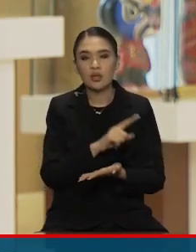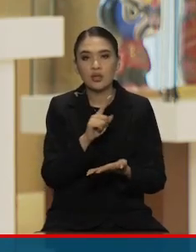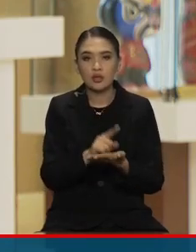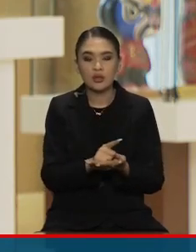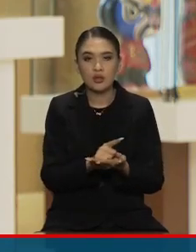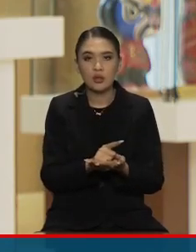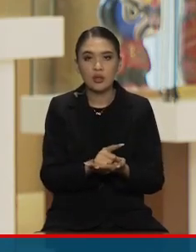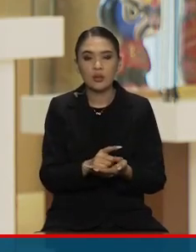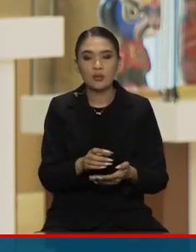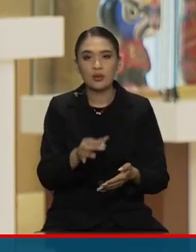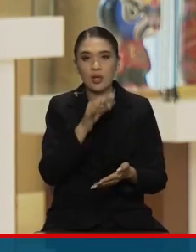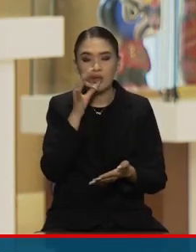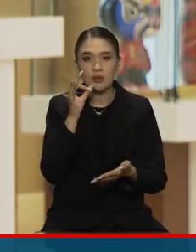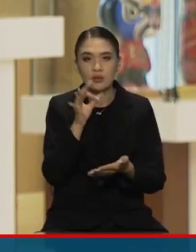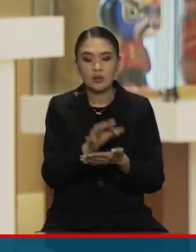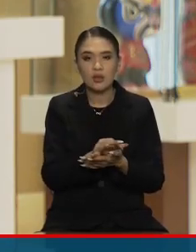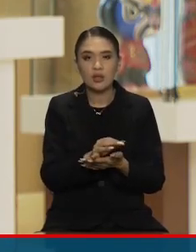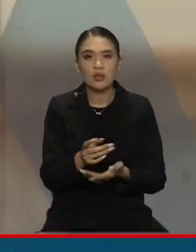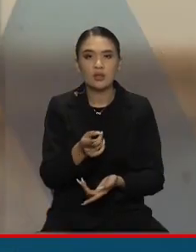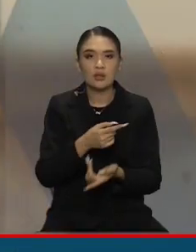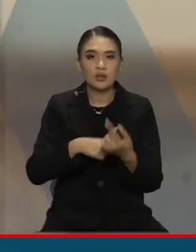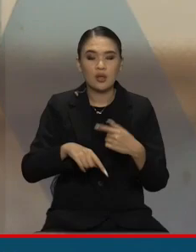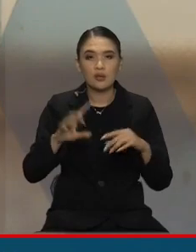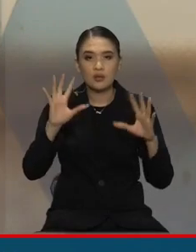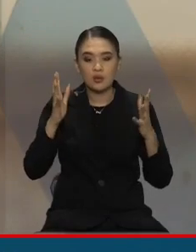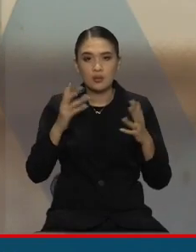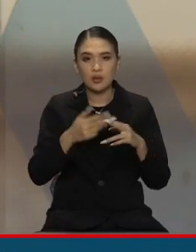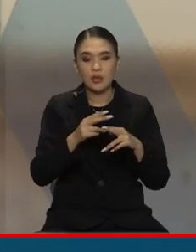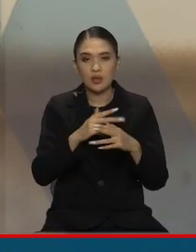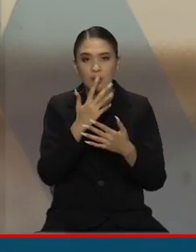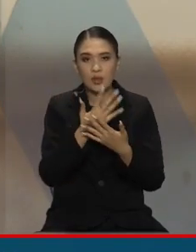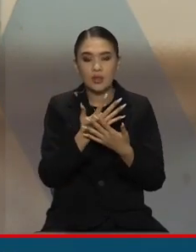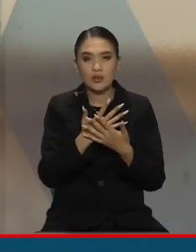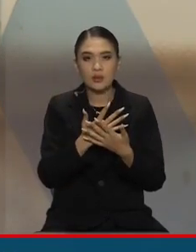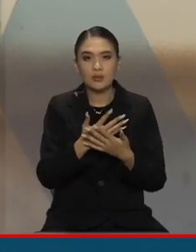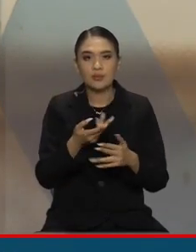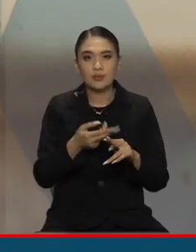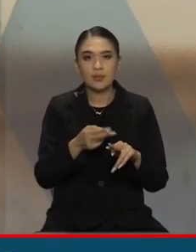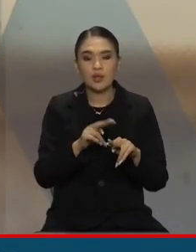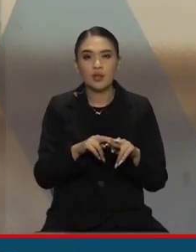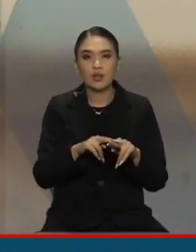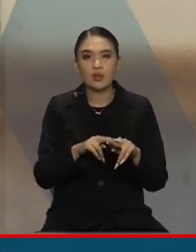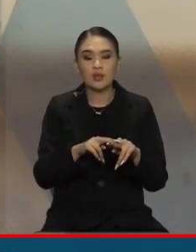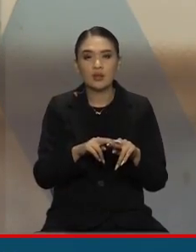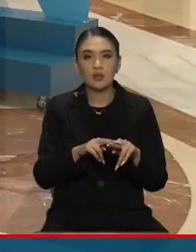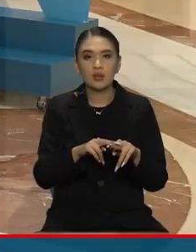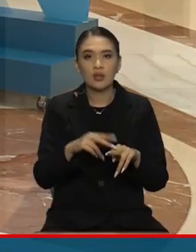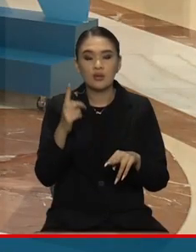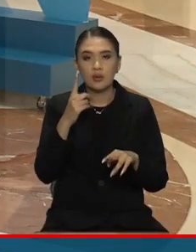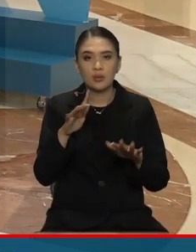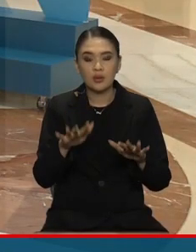предупредить разворачивание событий вот в таком усугубляющем виде это что нужно делать это что во-первых